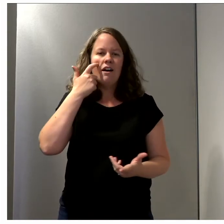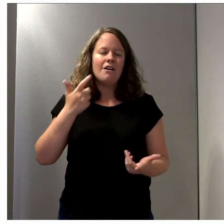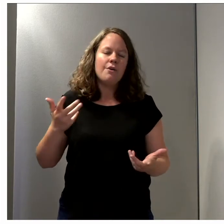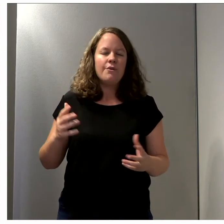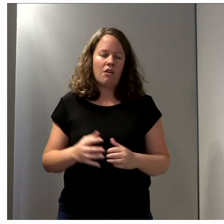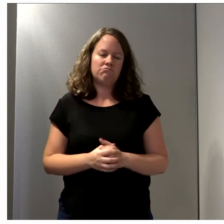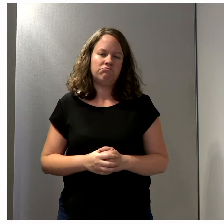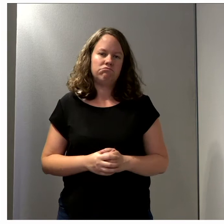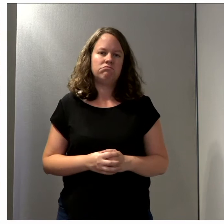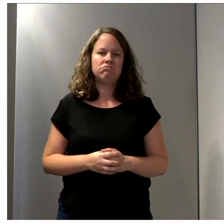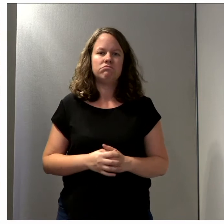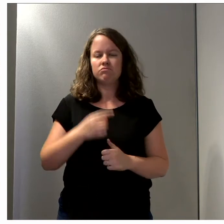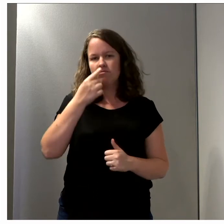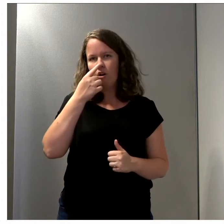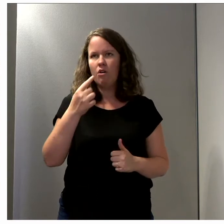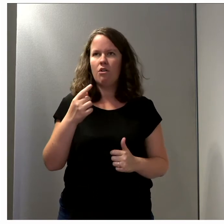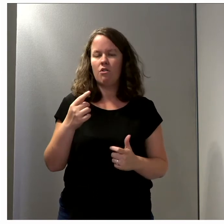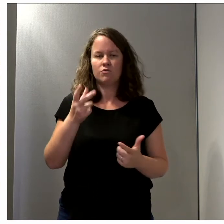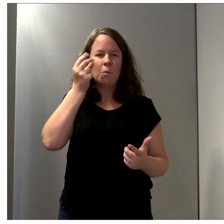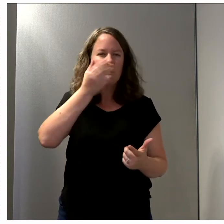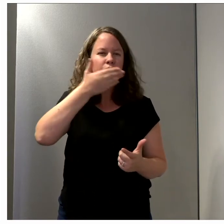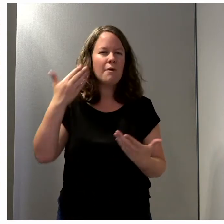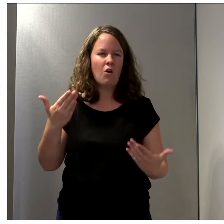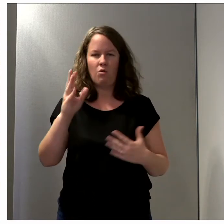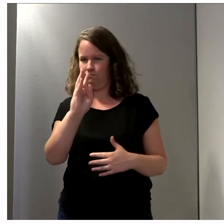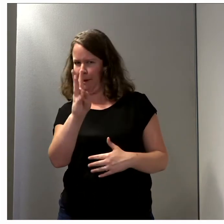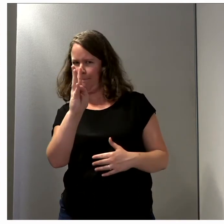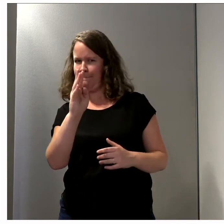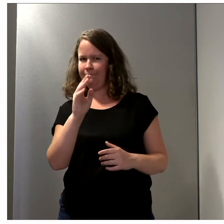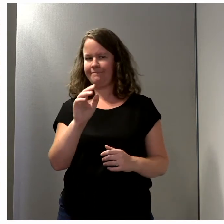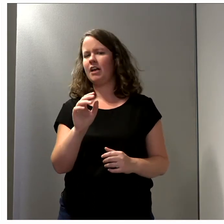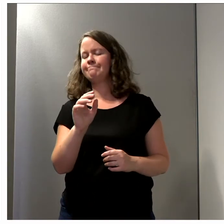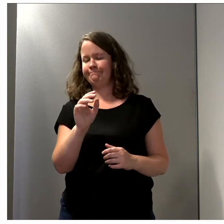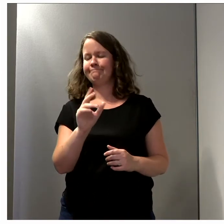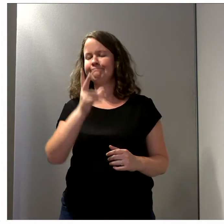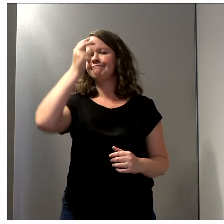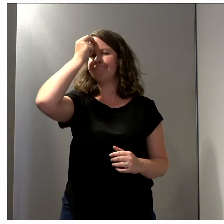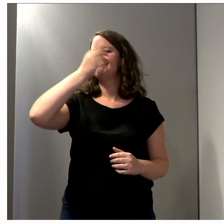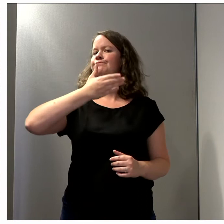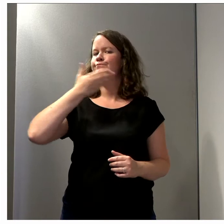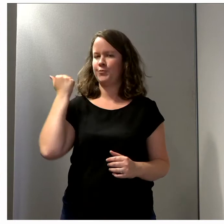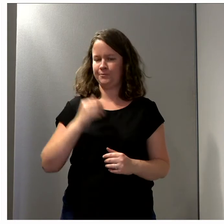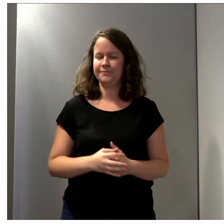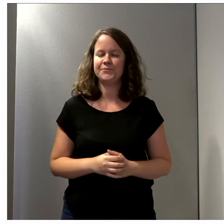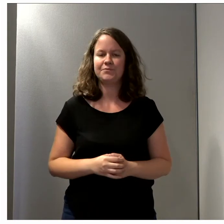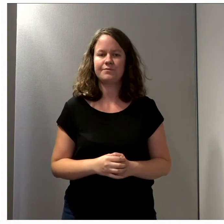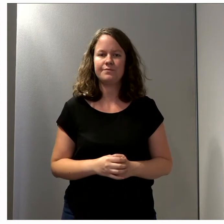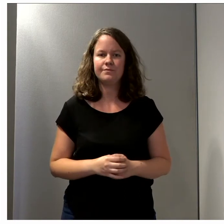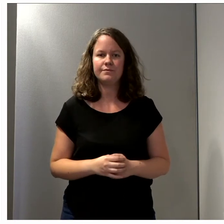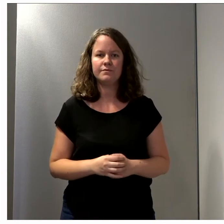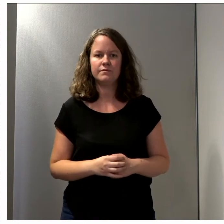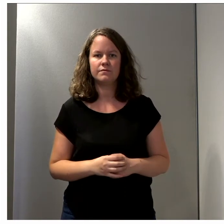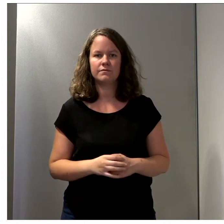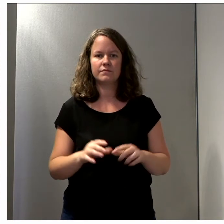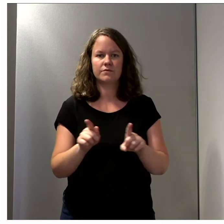vraiment voilà comprendre ce qu'ils ont comme souci et aussi rien que de voir